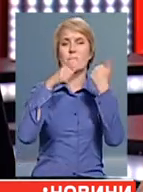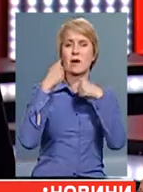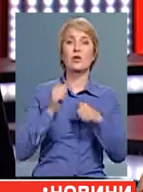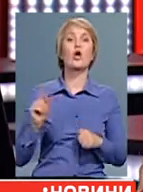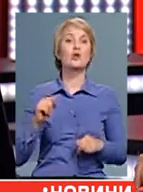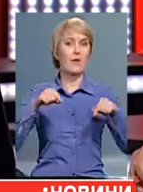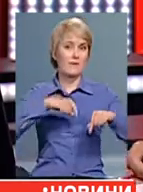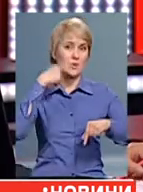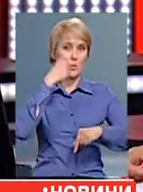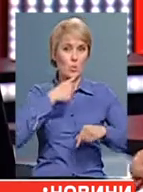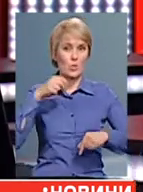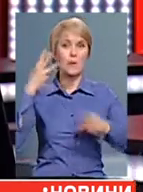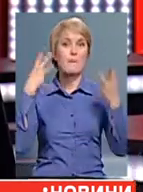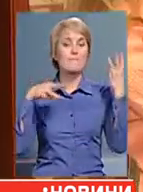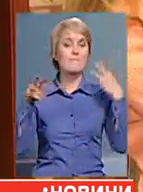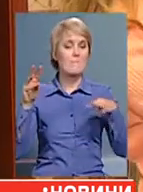дізналася Ксенія Середа.